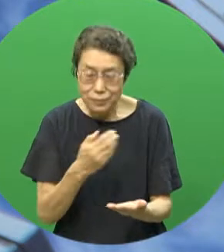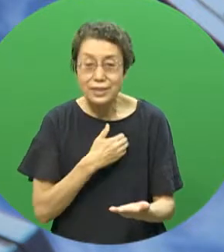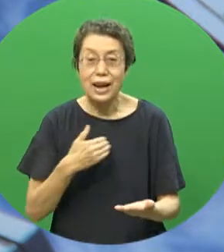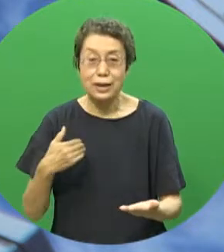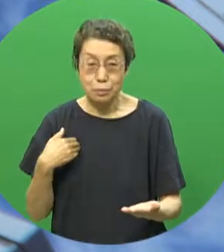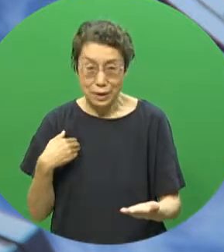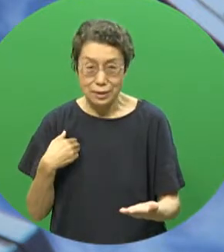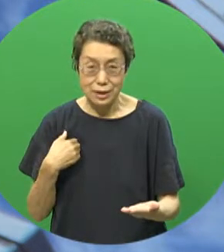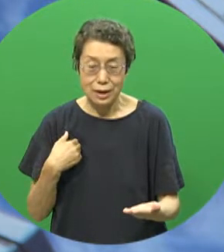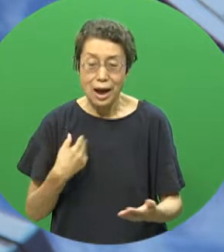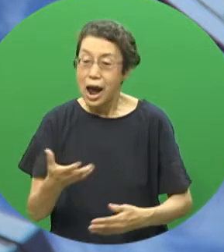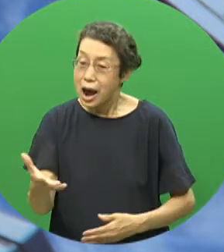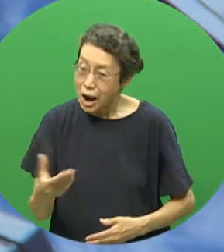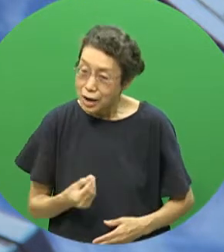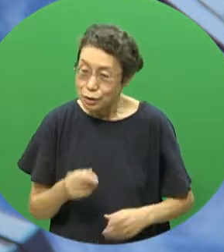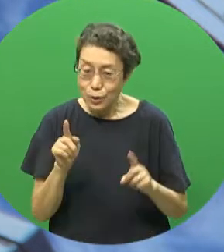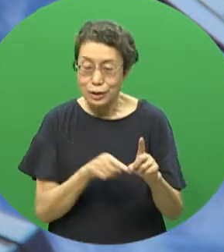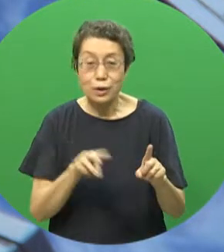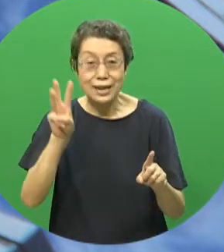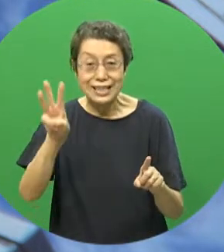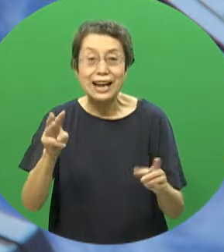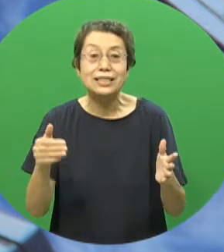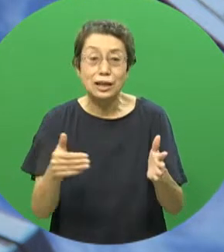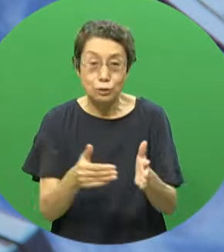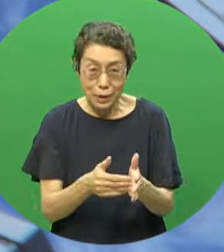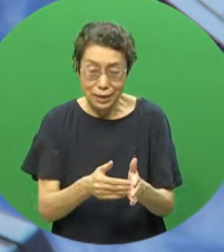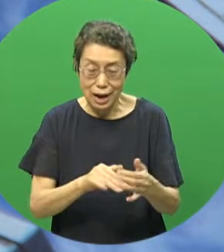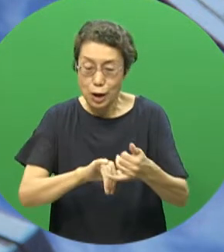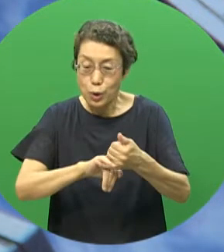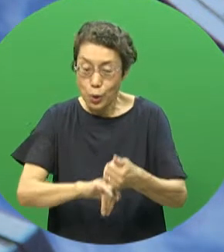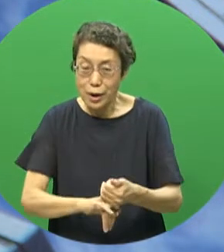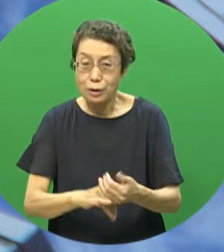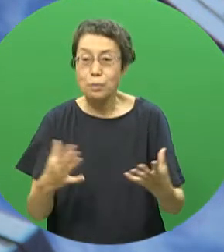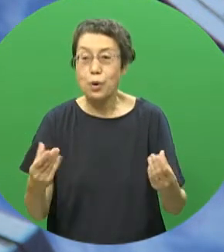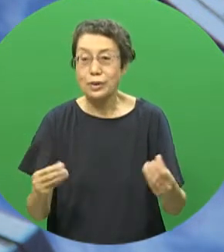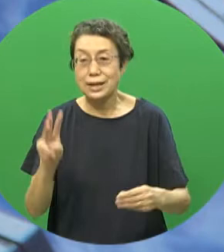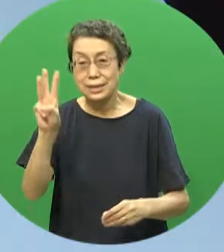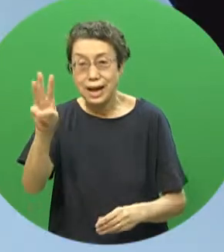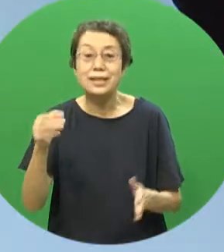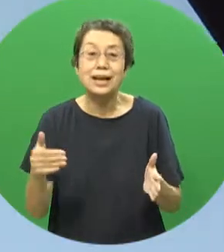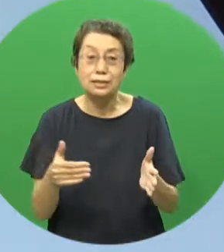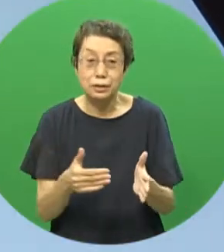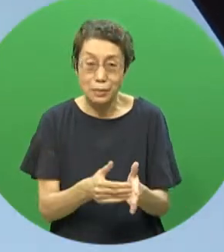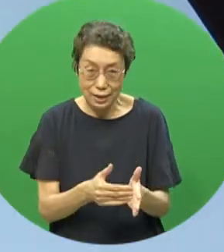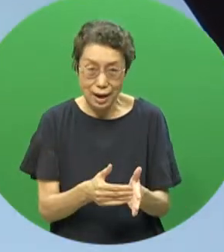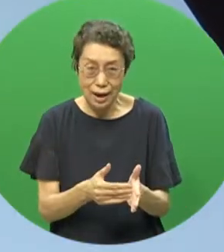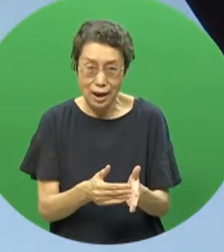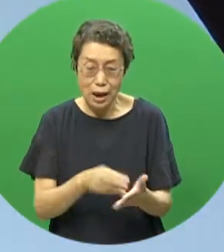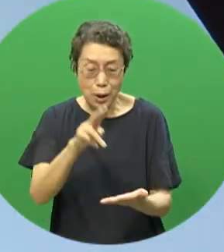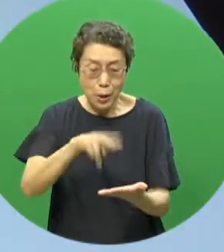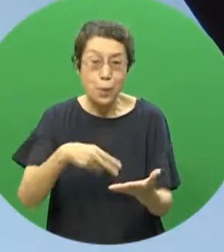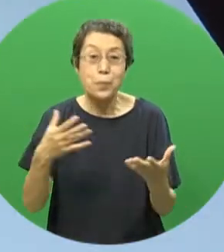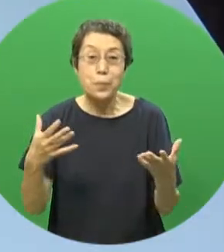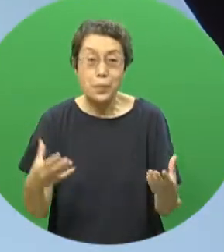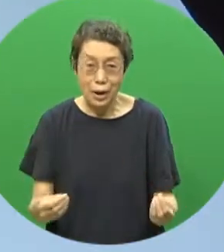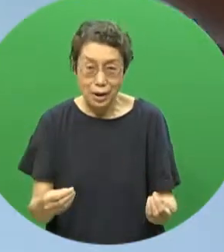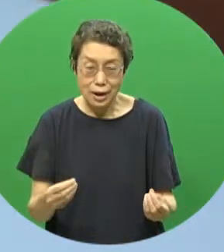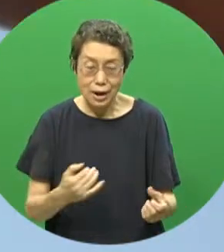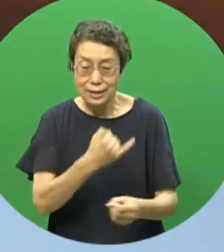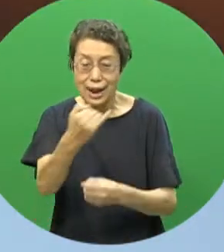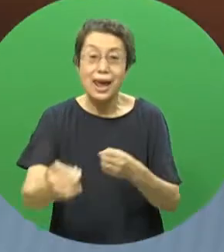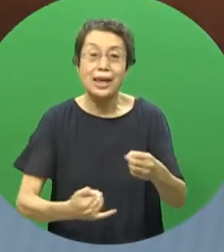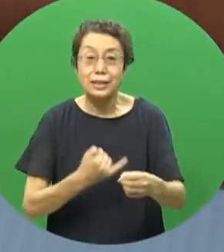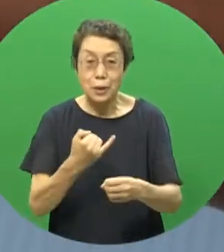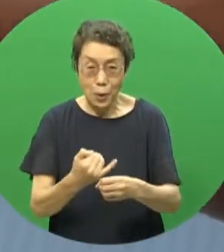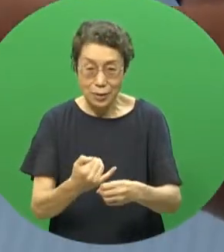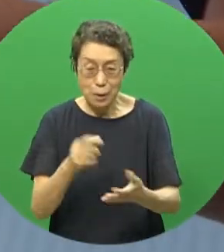しは1人3冊まで、本の予約も1人3冊までできます。本を読み終えたらネットで手軽に